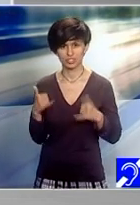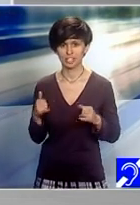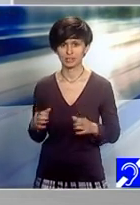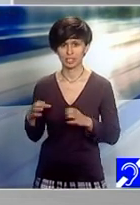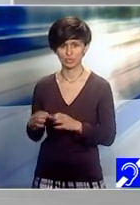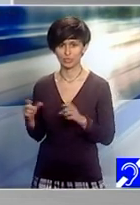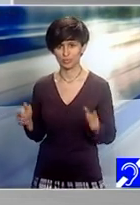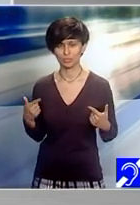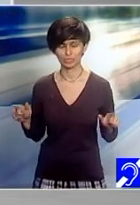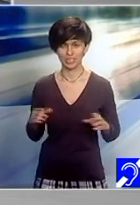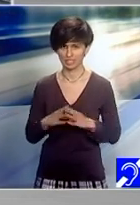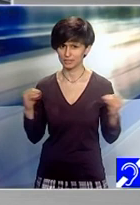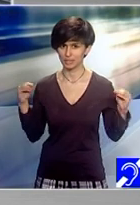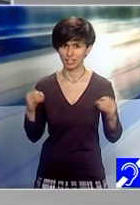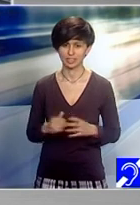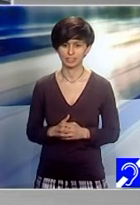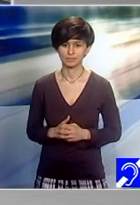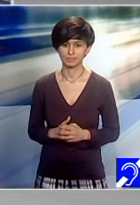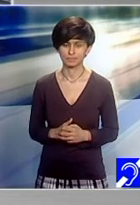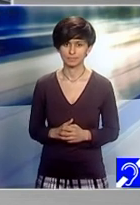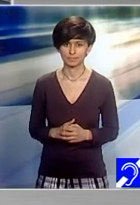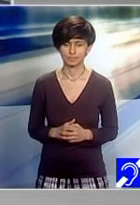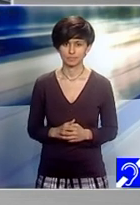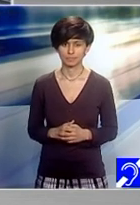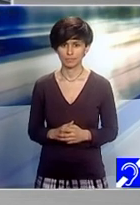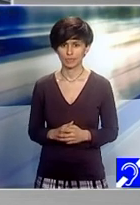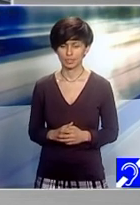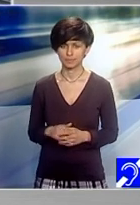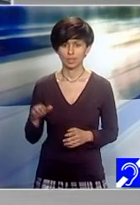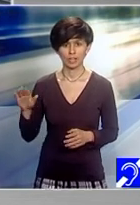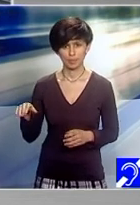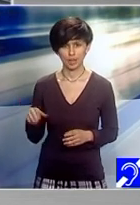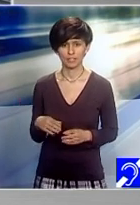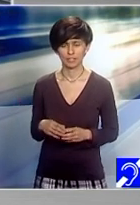De asemenea, pe care, bineînțeles, ecologia aveți, pe